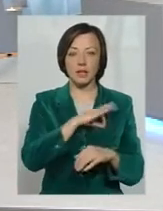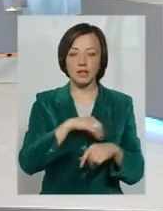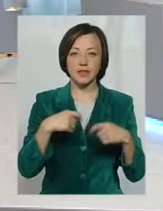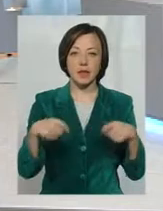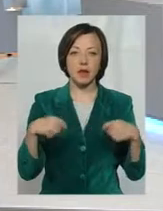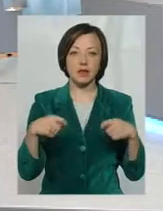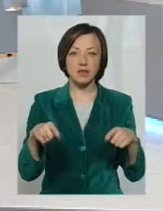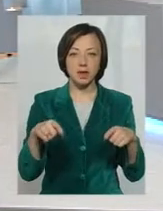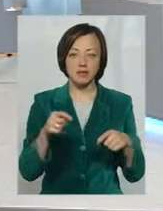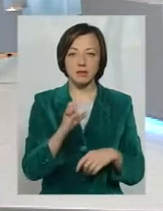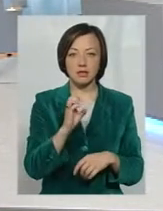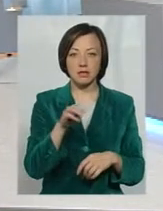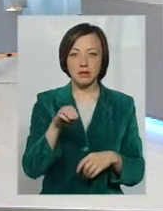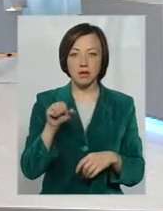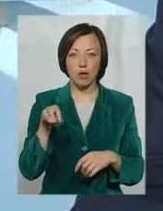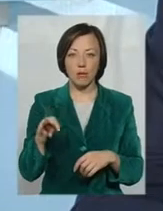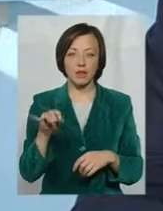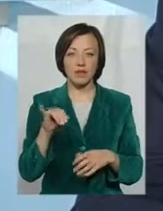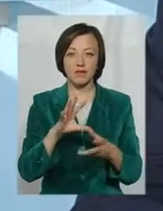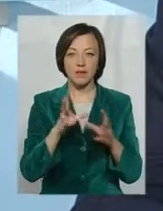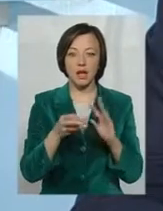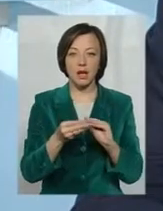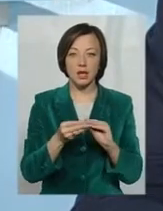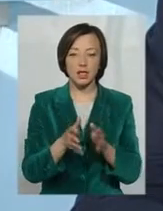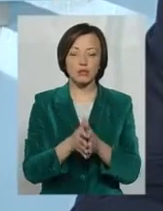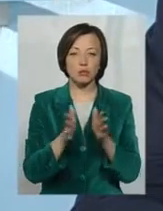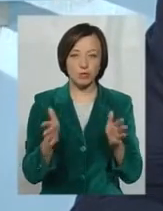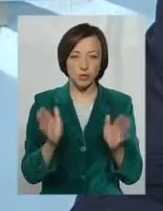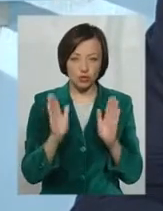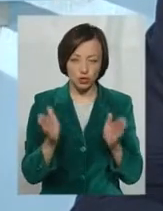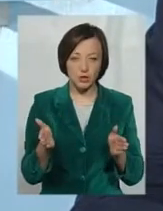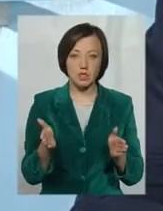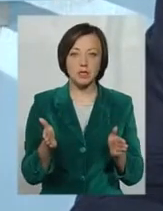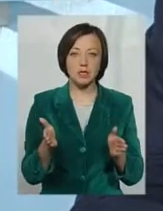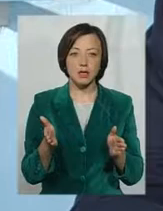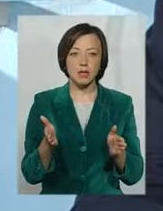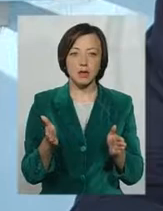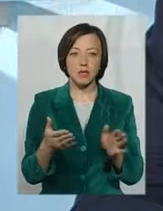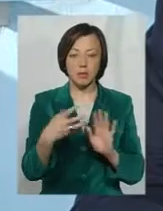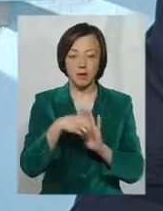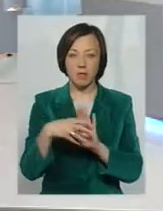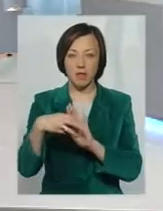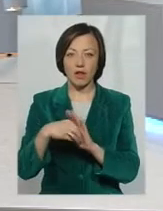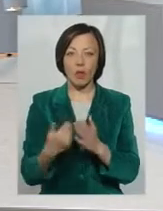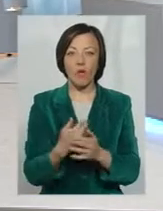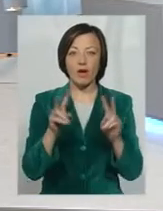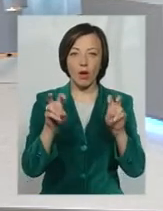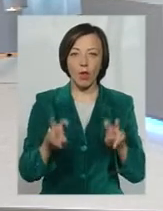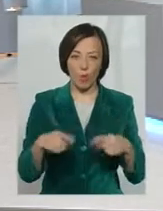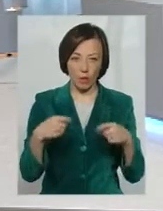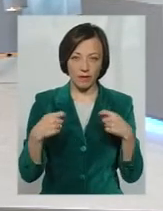реалізації на сетамі активів, і взагалі збільшиться приплив нових лотів.